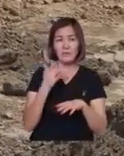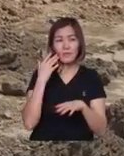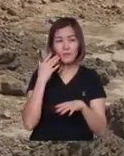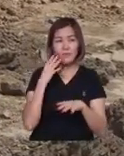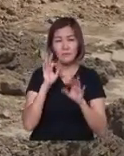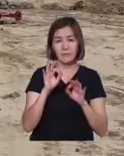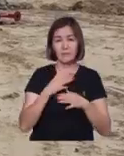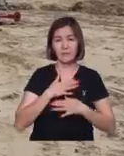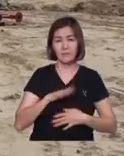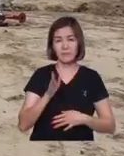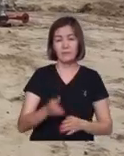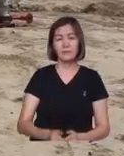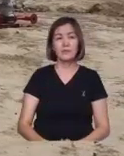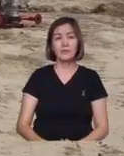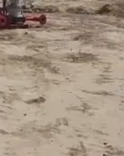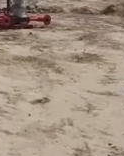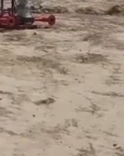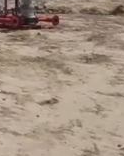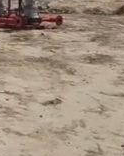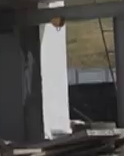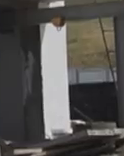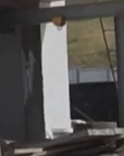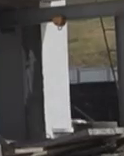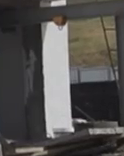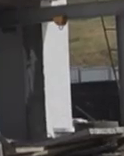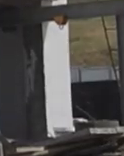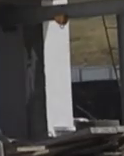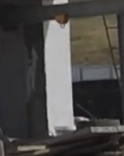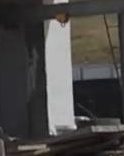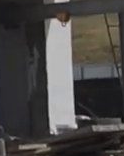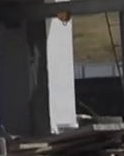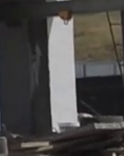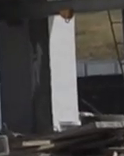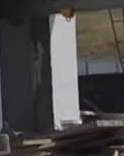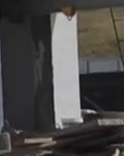Мадина Мұратбекқызы, Карина Закриева, Мади Байбосынов, жетсу телеарнасы, Алакөл ауданынан.